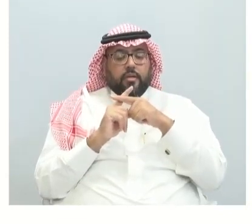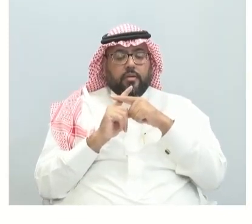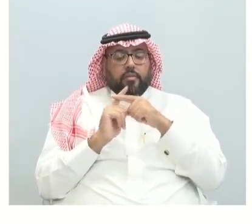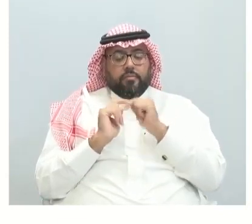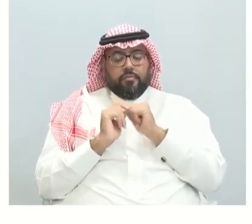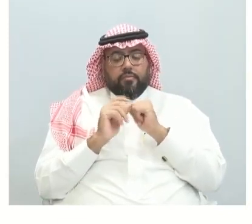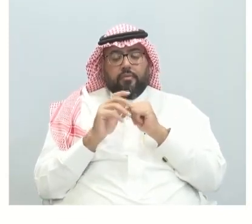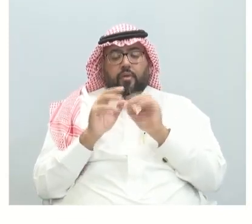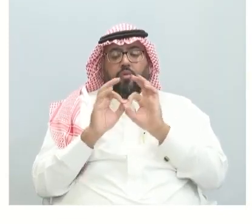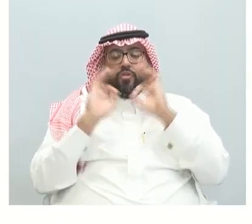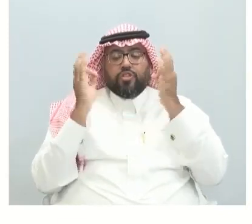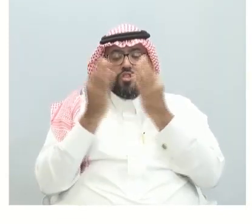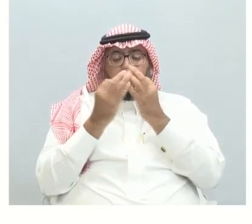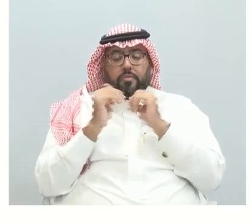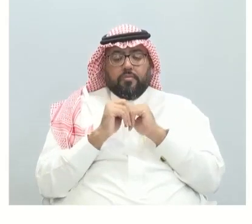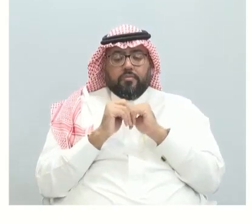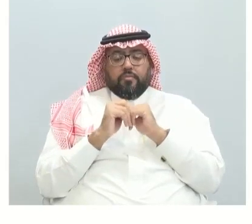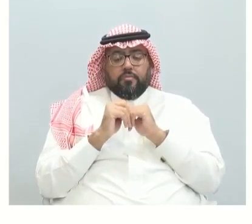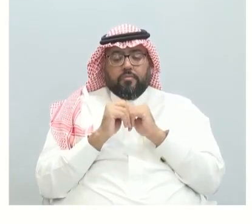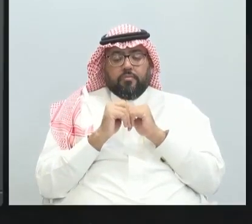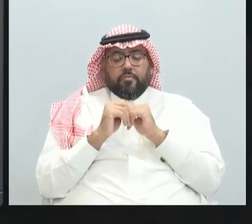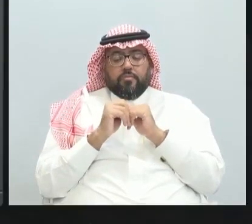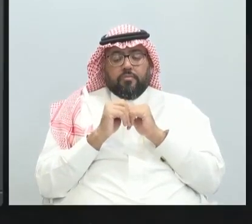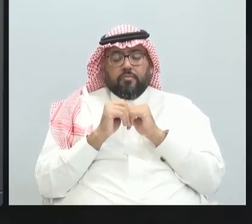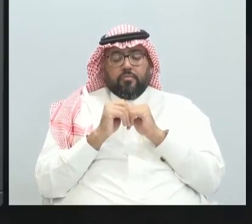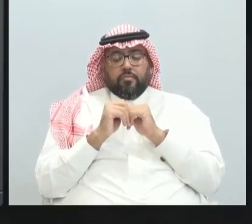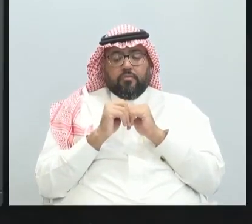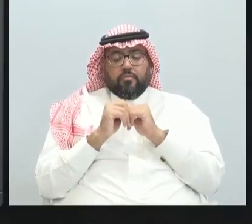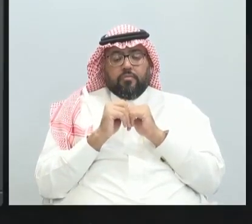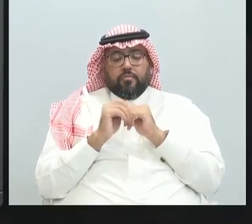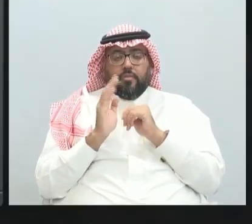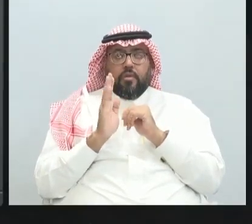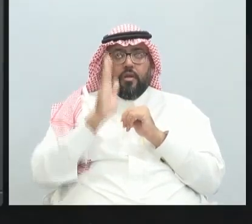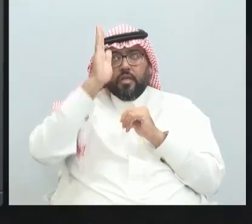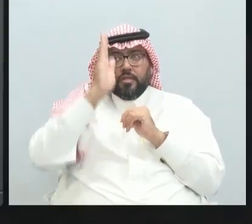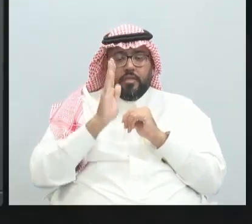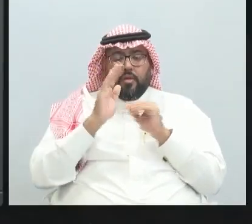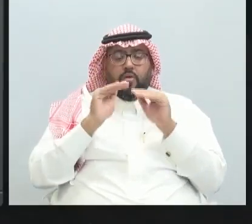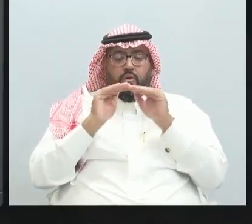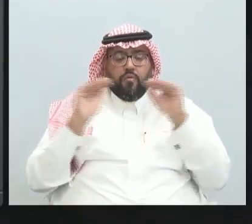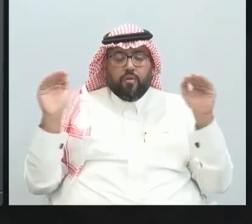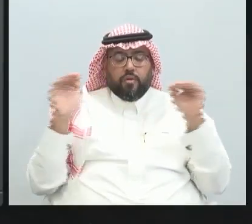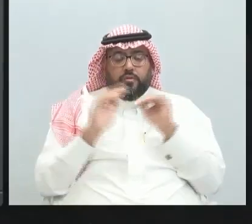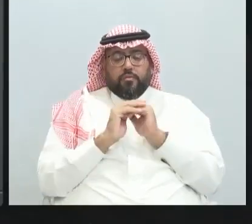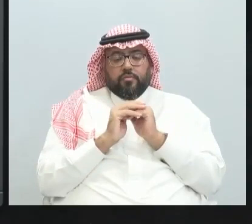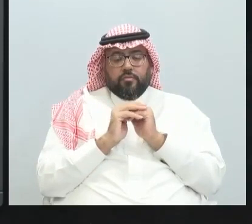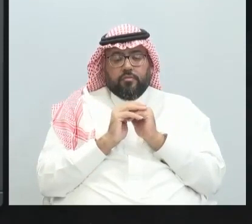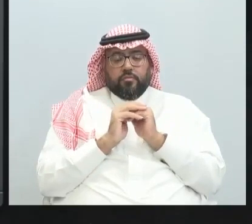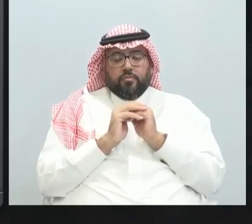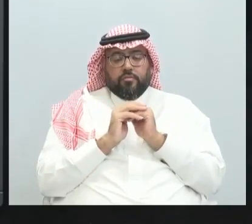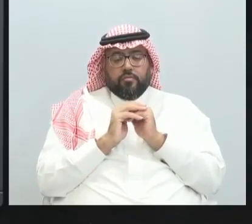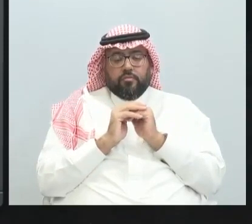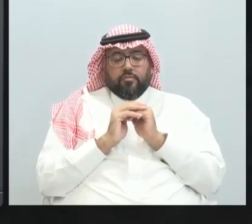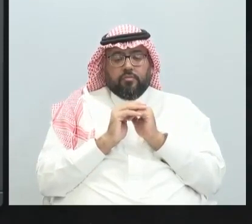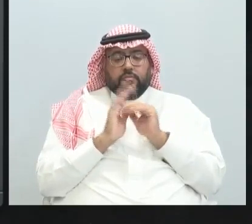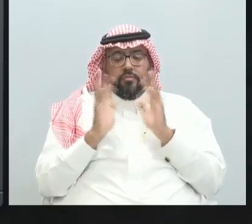راح نجمع هنا وهل هو اذا جمعت راسي ام افقي احسنتم